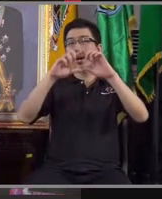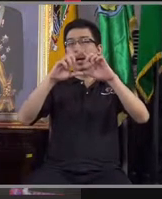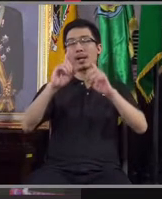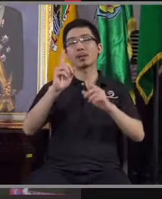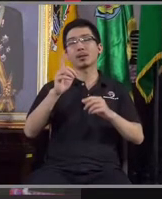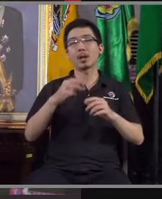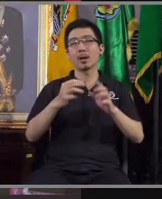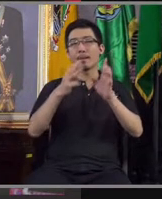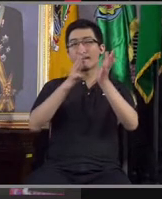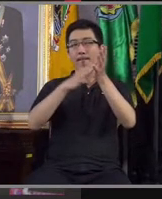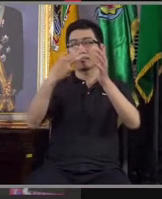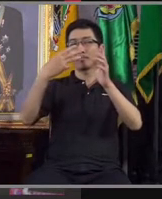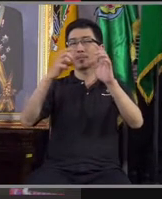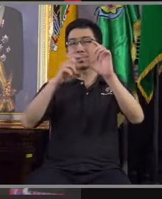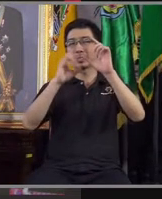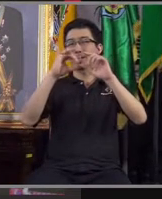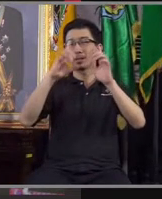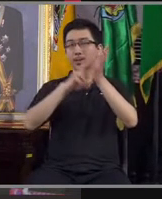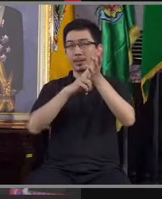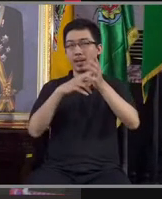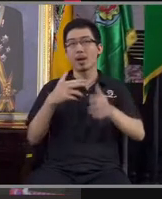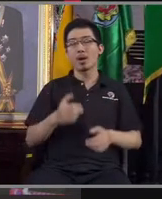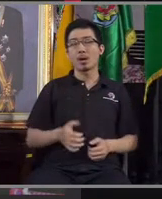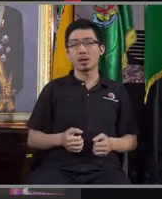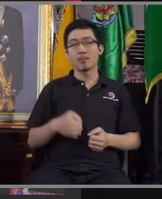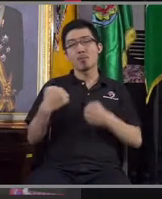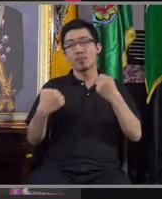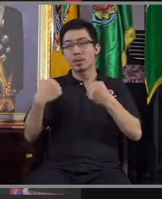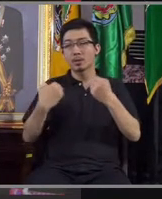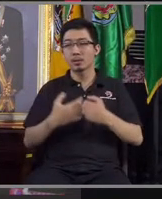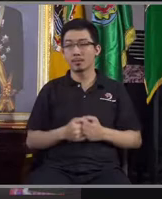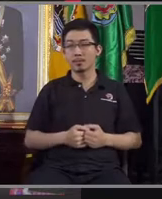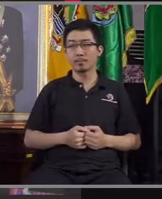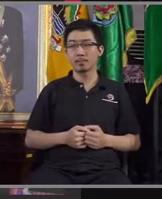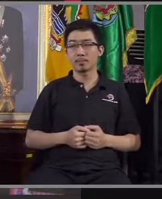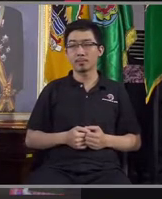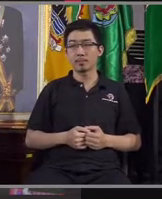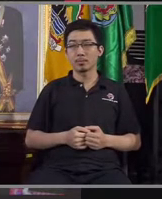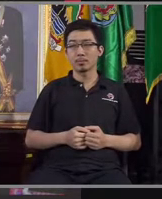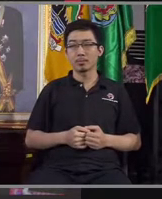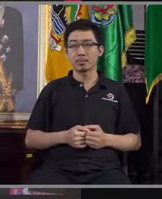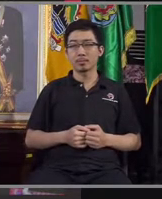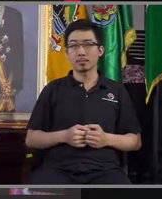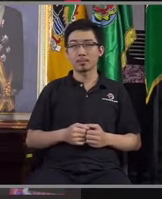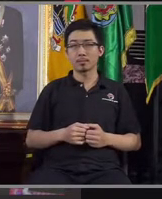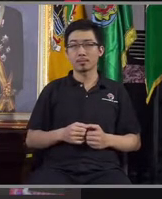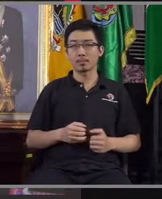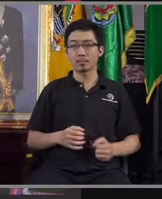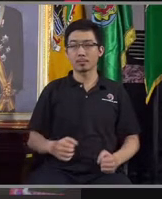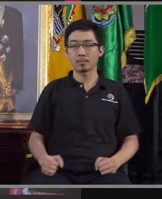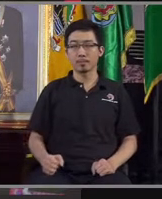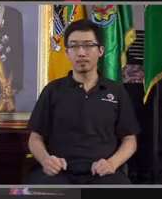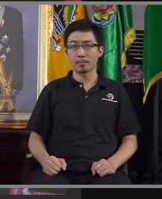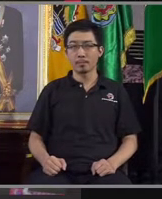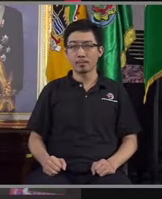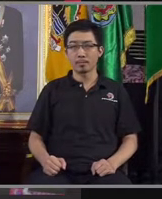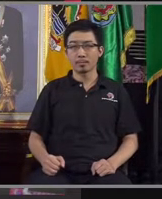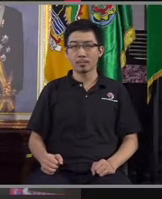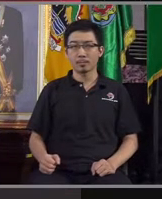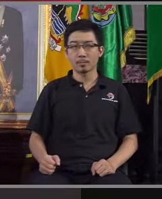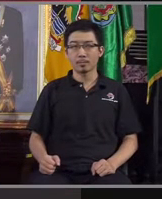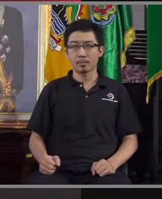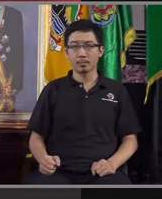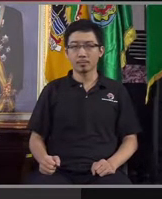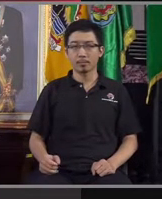untuk starter mobil, ada tempat alat untuk inovasi, alat untuk menghitung cairan infus. Slide